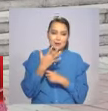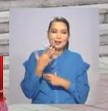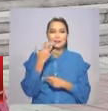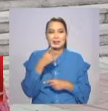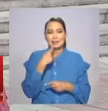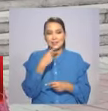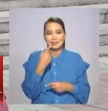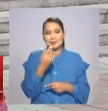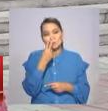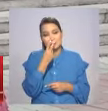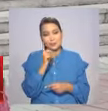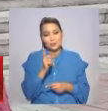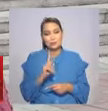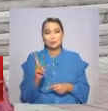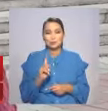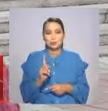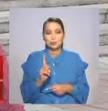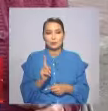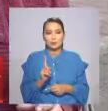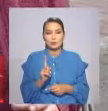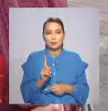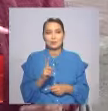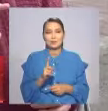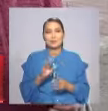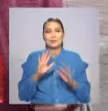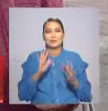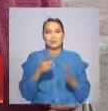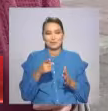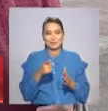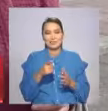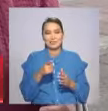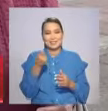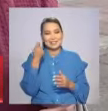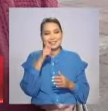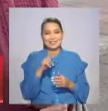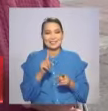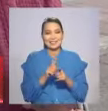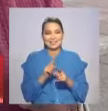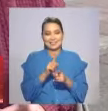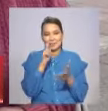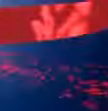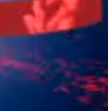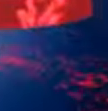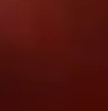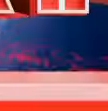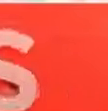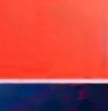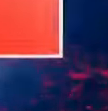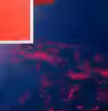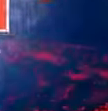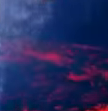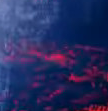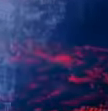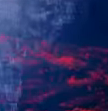говорит: смотрите, а то я отцу скажу. Хотя у нас никогда пальцем не трогал.